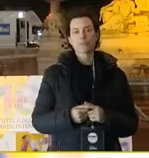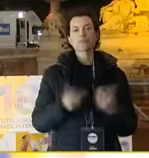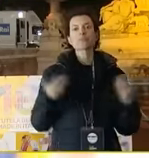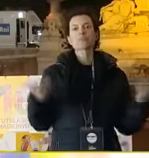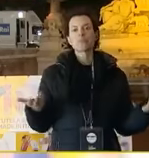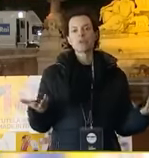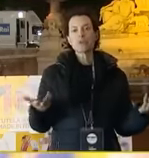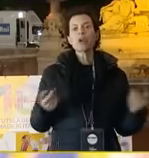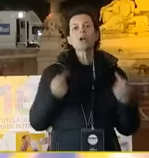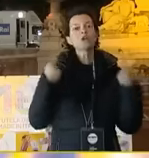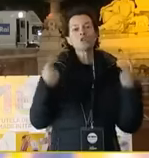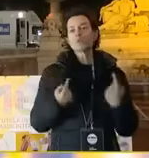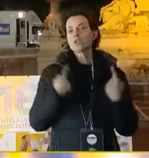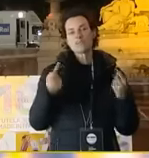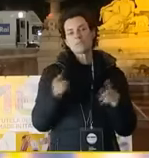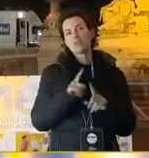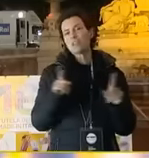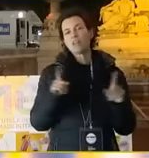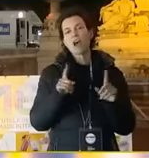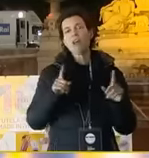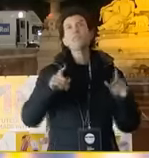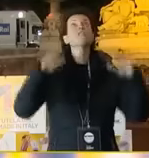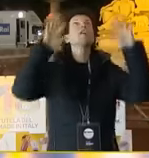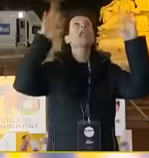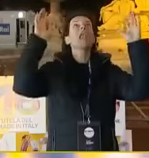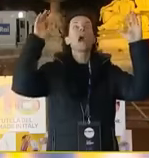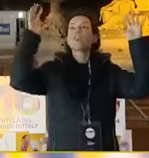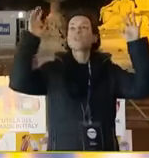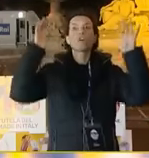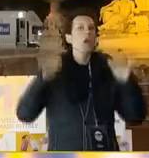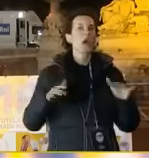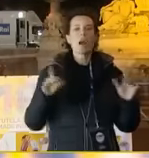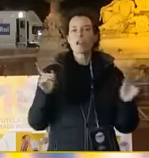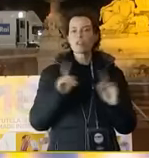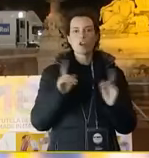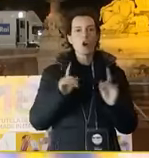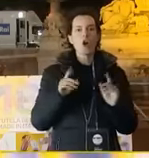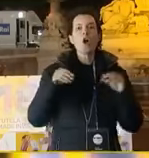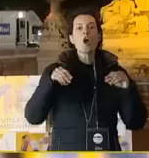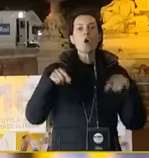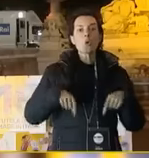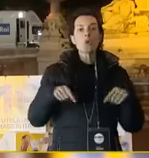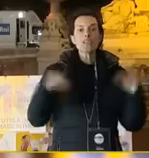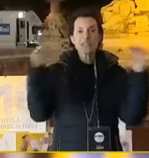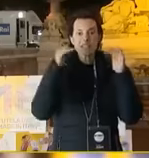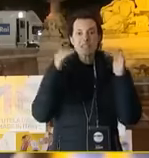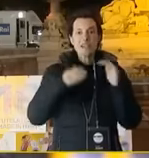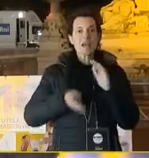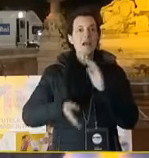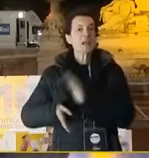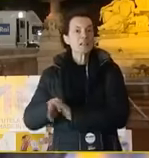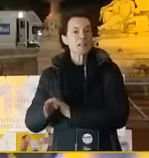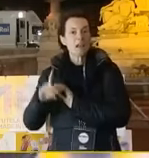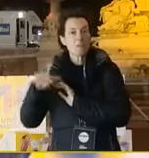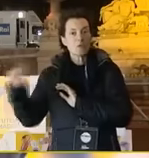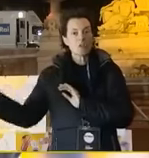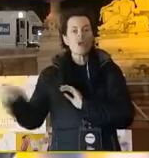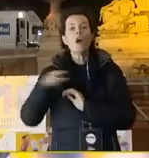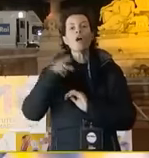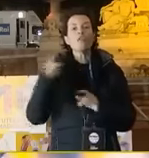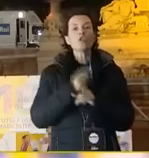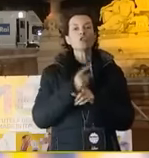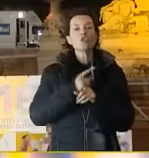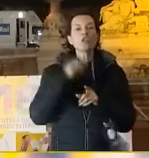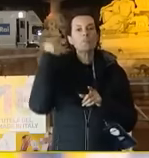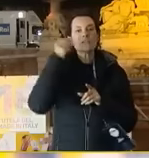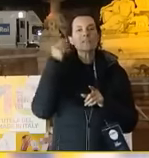non aspettatevi qualcosa dall'alto. Quando questa sera andremo via, iniziate a pensare cosa potete fare domani,